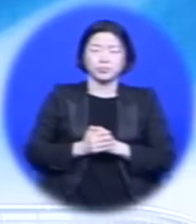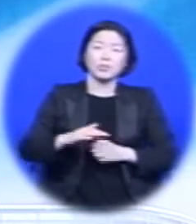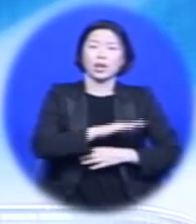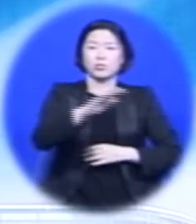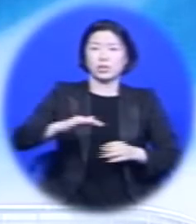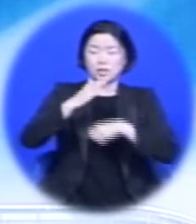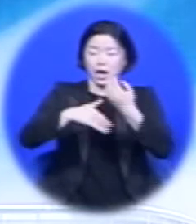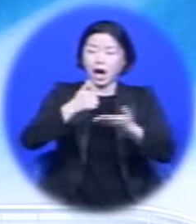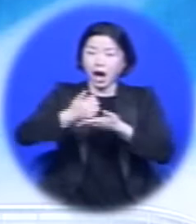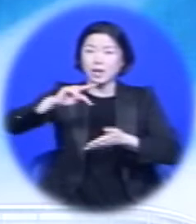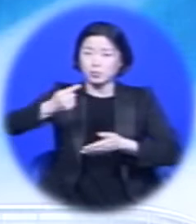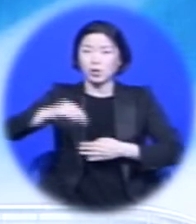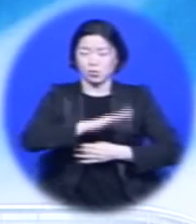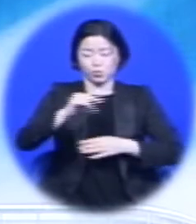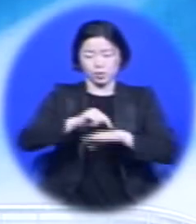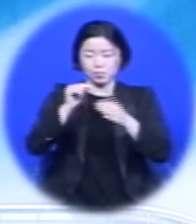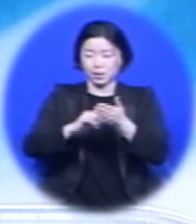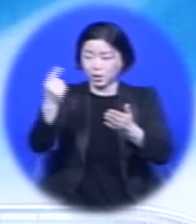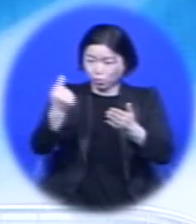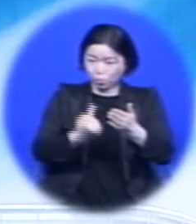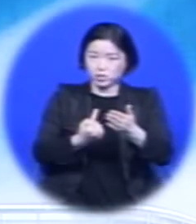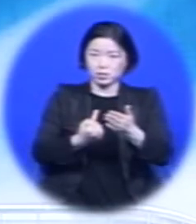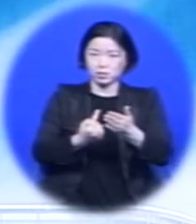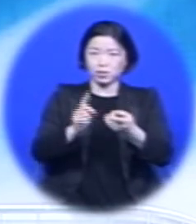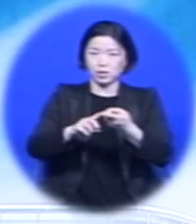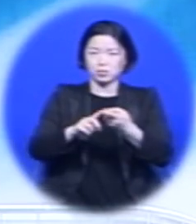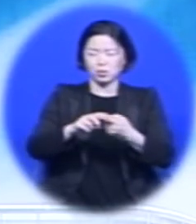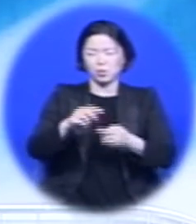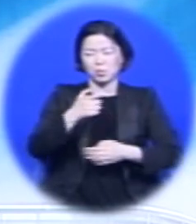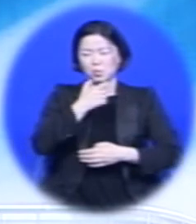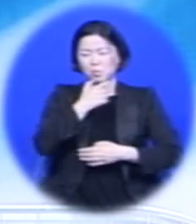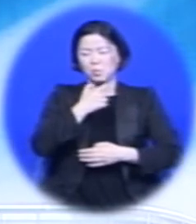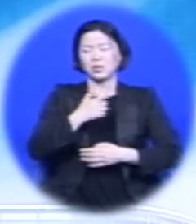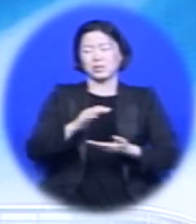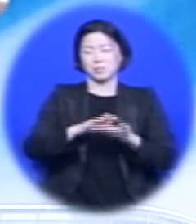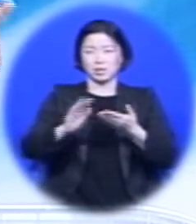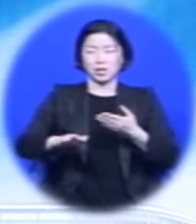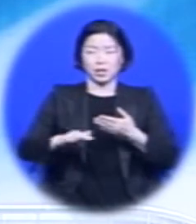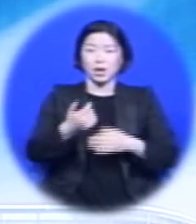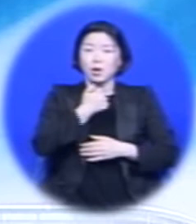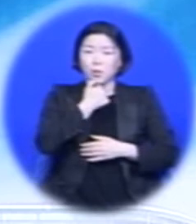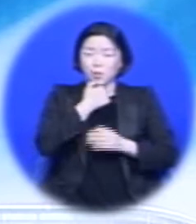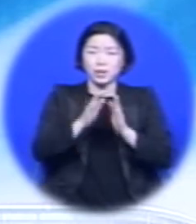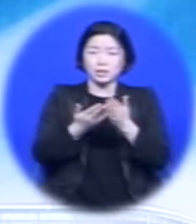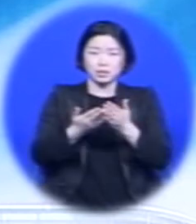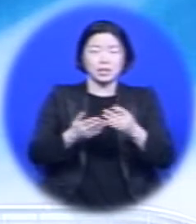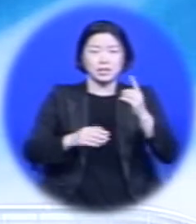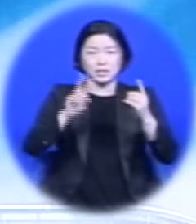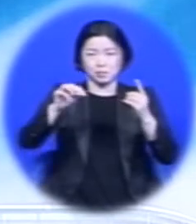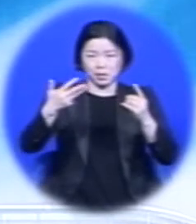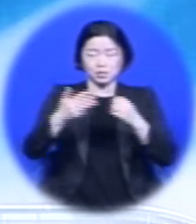우리는 하나님조차도 우리 마음에 임하기를 원치 않습니다. 로마서 1장 28절에 사람이